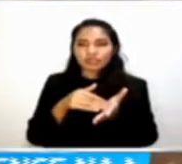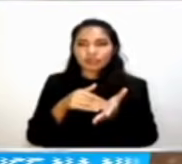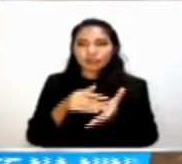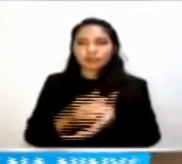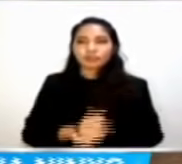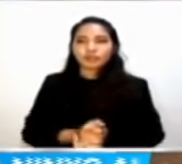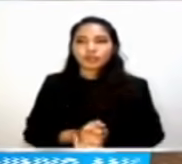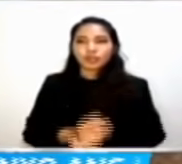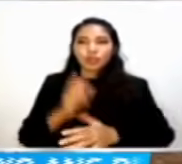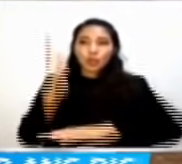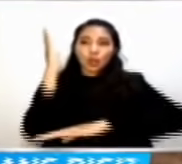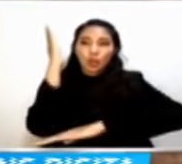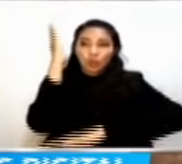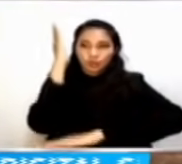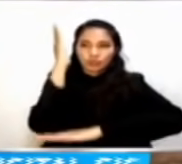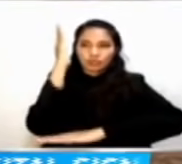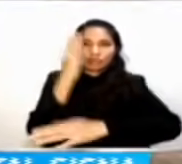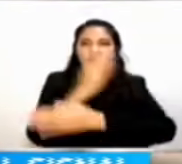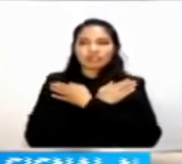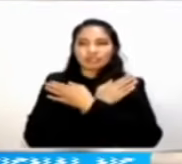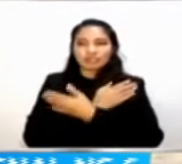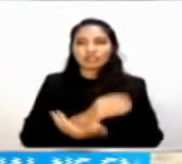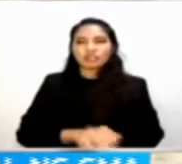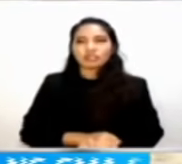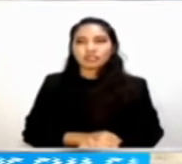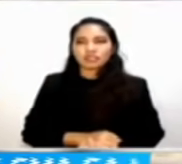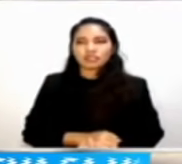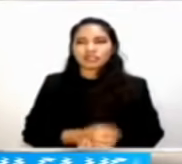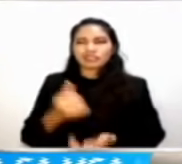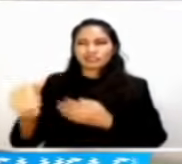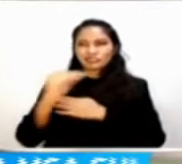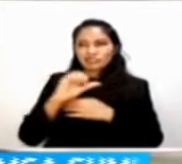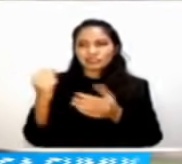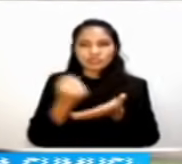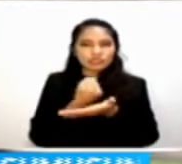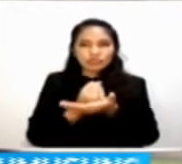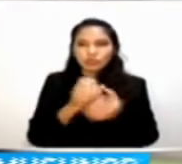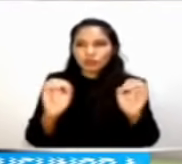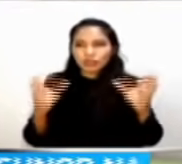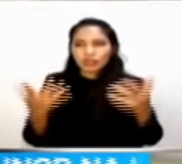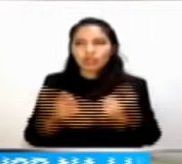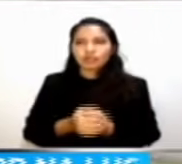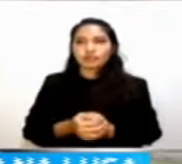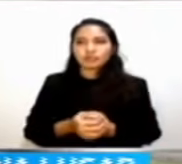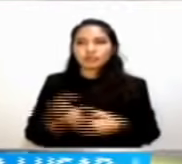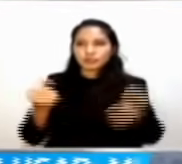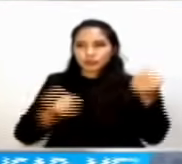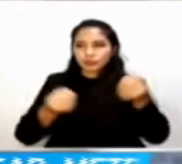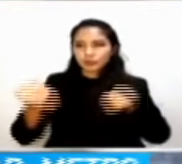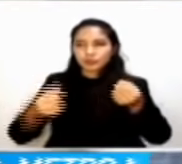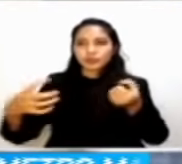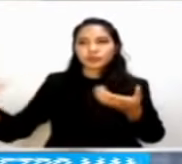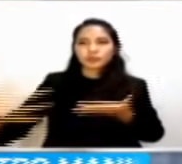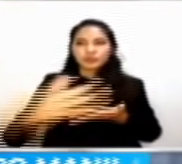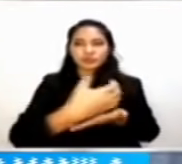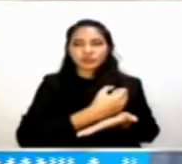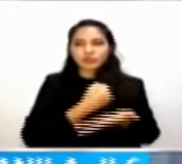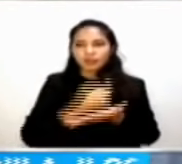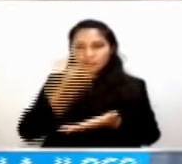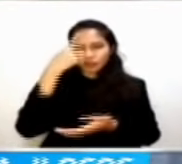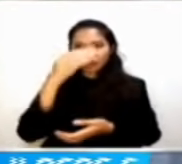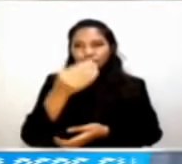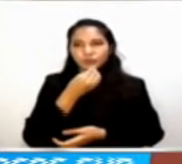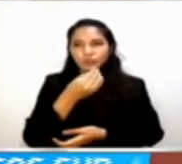hindi maikutan yung diesel, isang ikot, lugi pa. Ayun pa, pag, yung ikot lang namin, pag makakuha ng pangkain, nagrahin na po. Maliban kasi